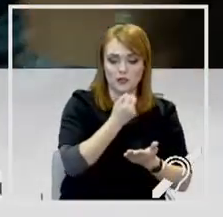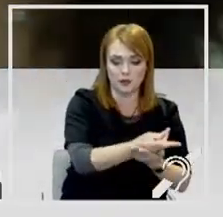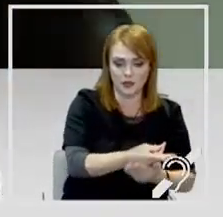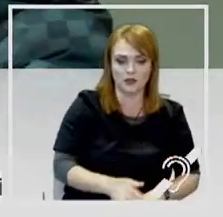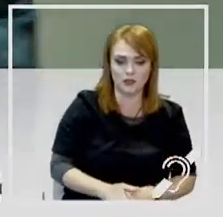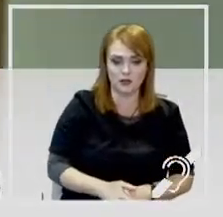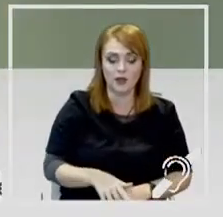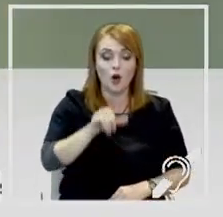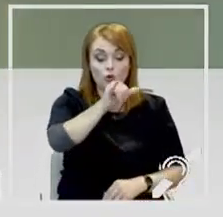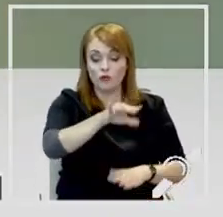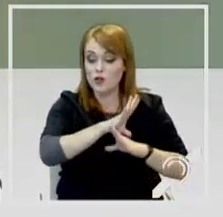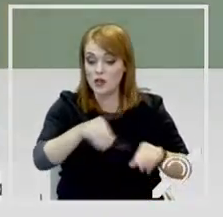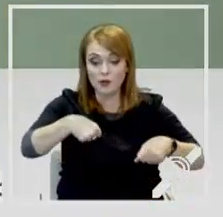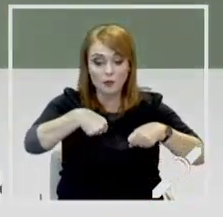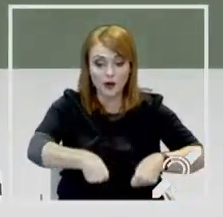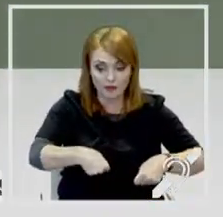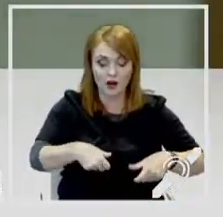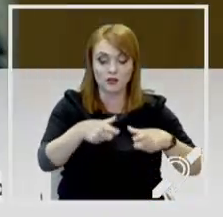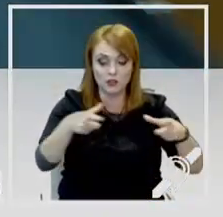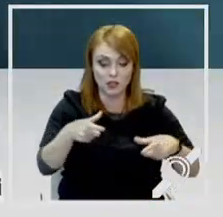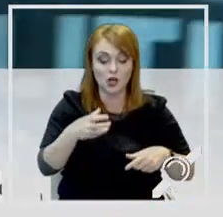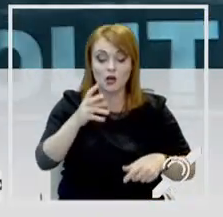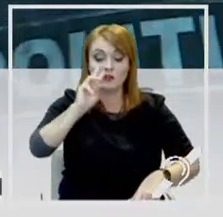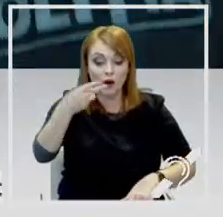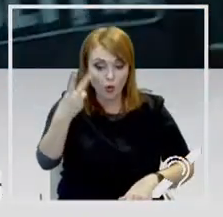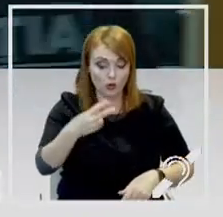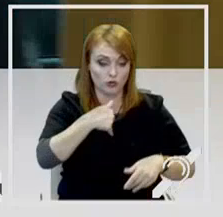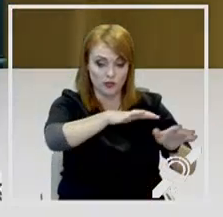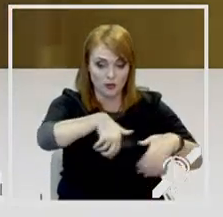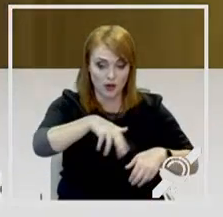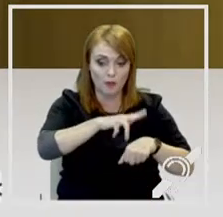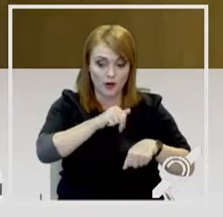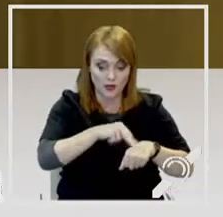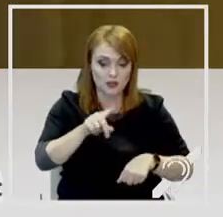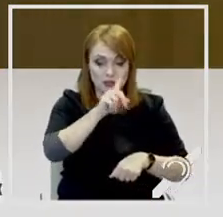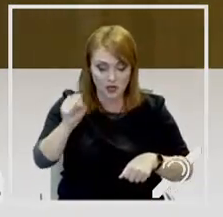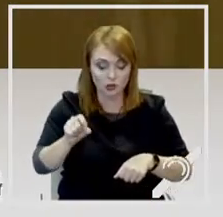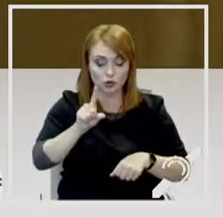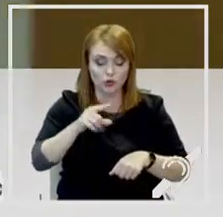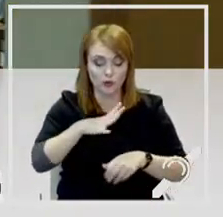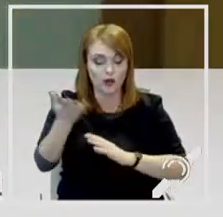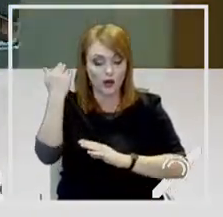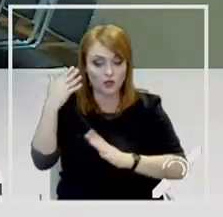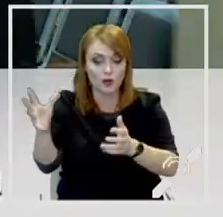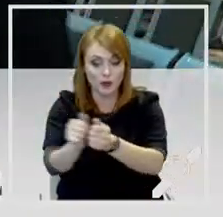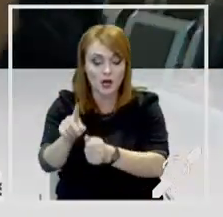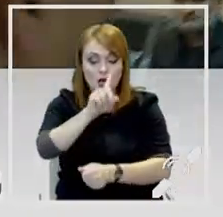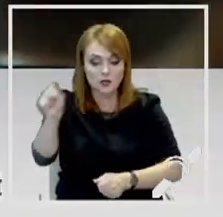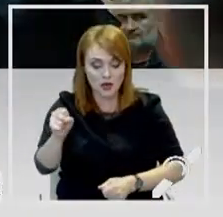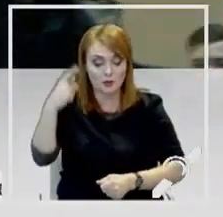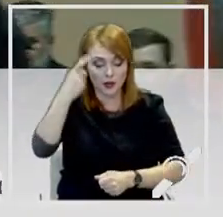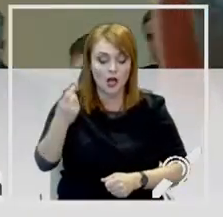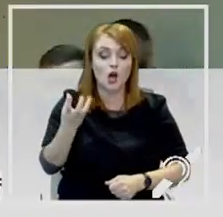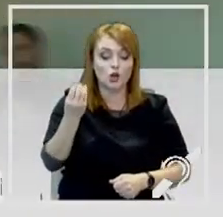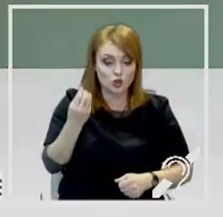din 2021 pentru că a urcat la volan în stare de ebrietate avansată. Potrivit surselor TVR Moldova, el a fost amendat de mai multe ori